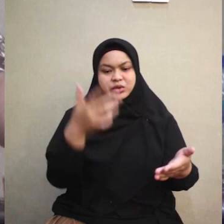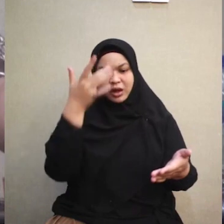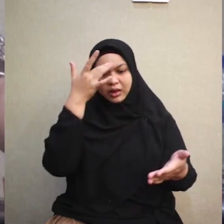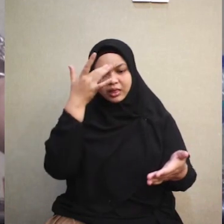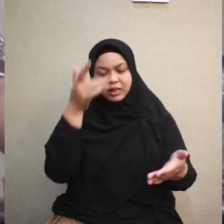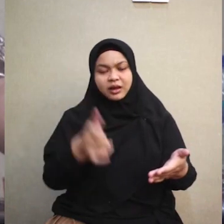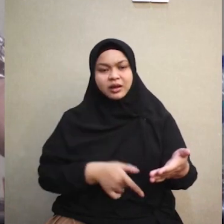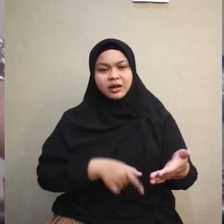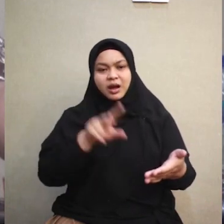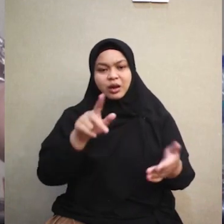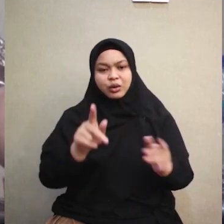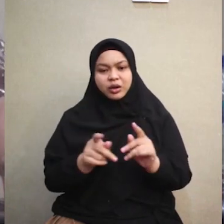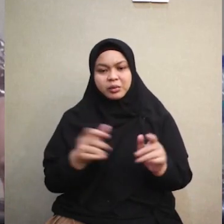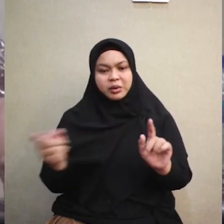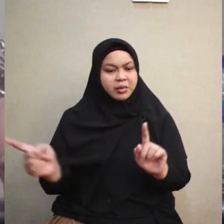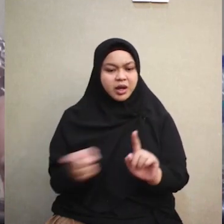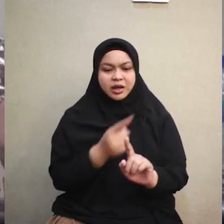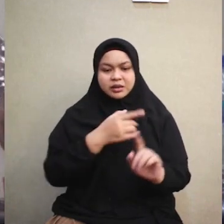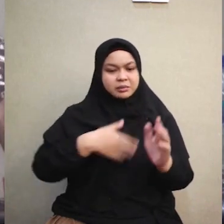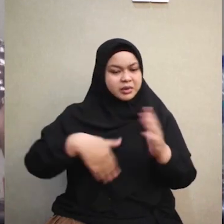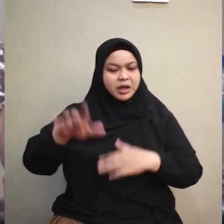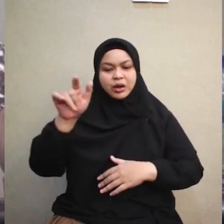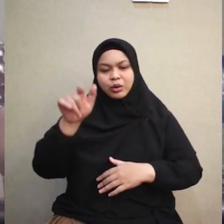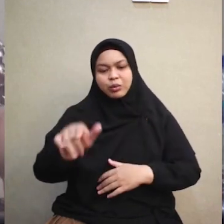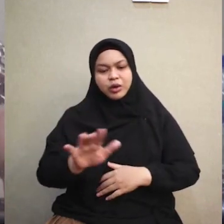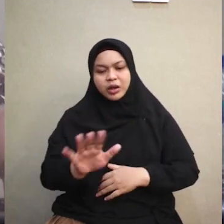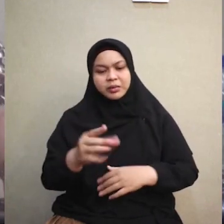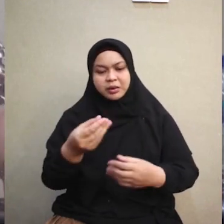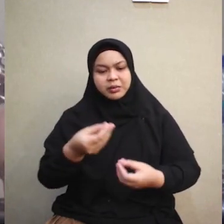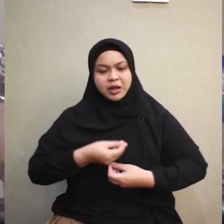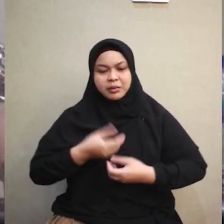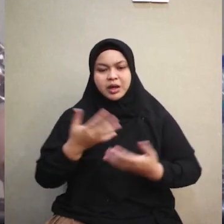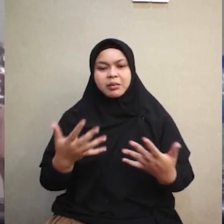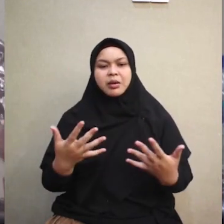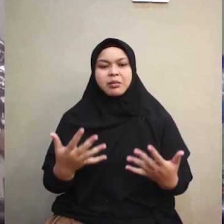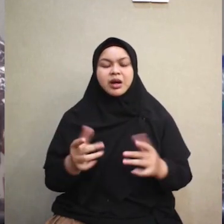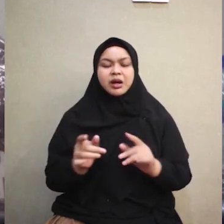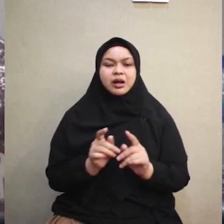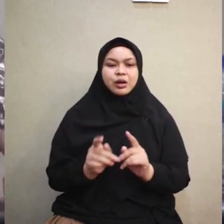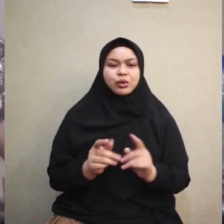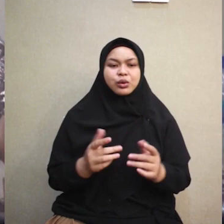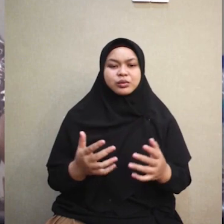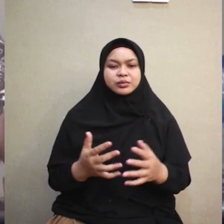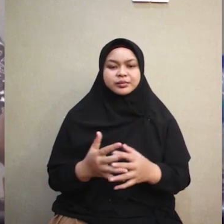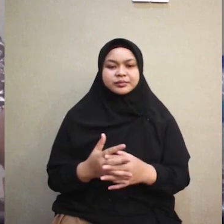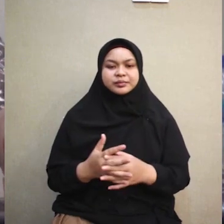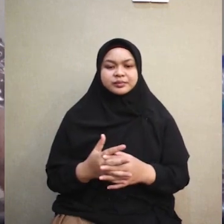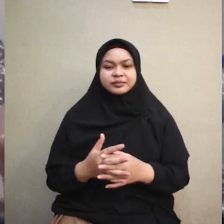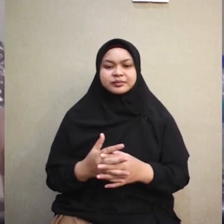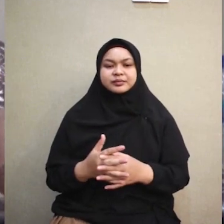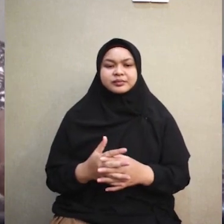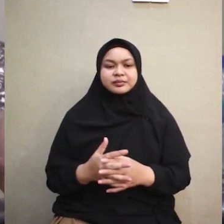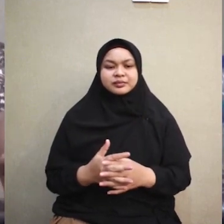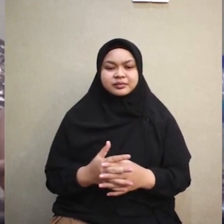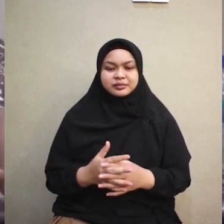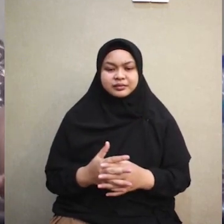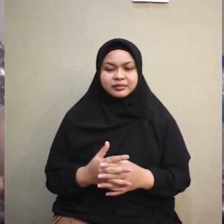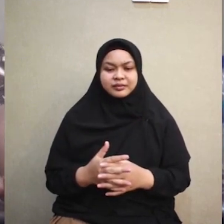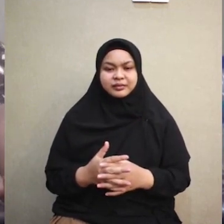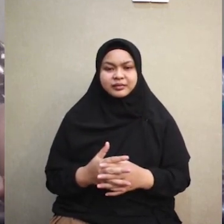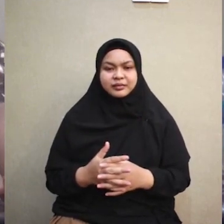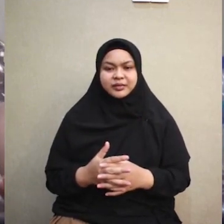jadi kalau memaksakan diri bepergian Kamu tidak akan mendapat apa-apa kalau terjadi peristiwa ini